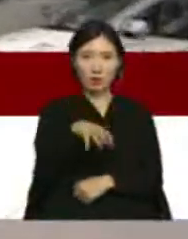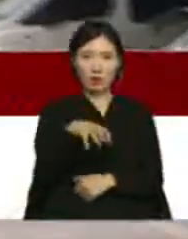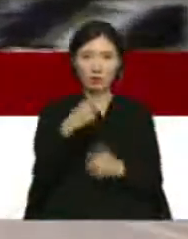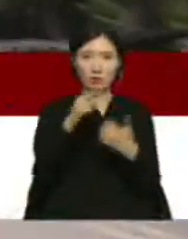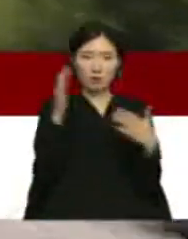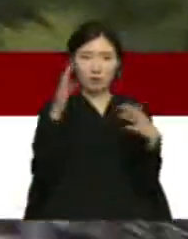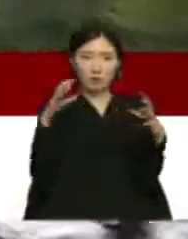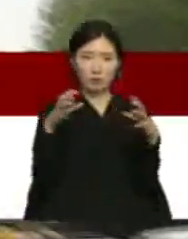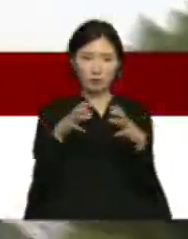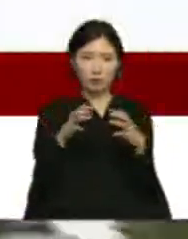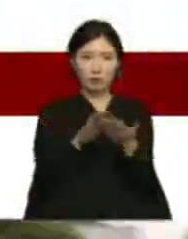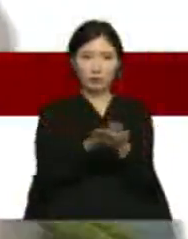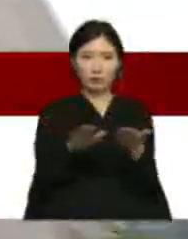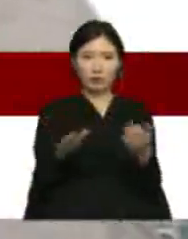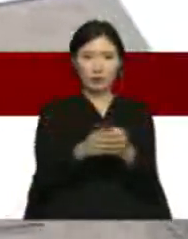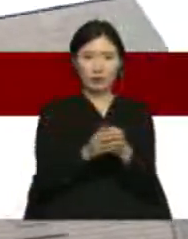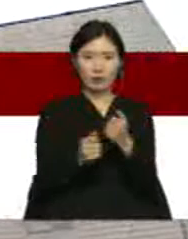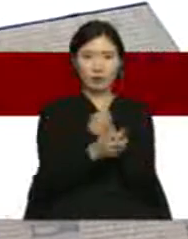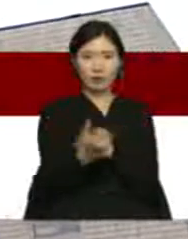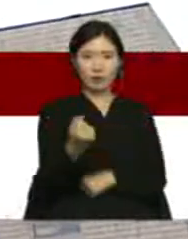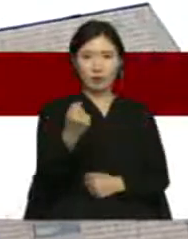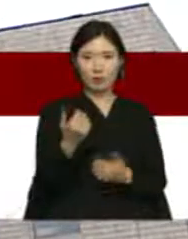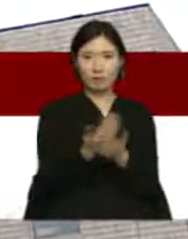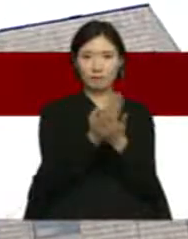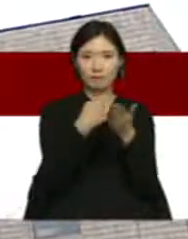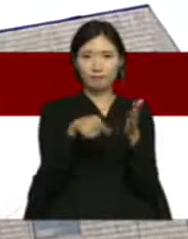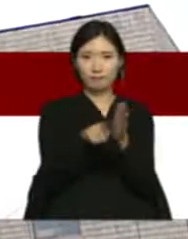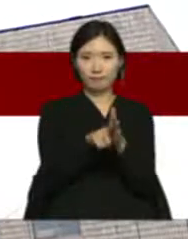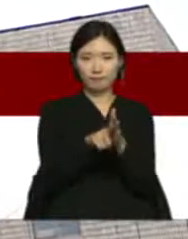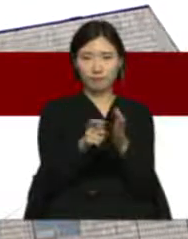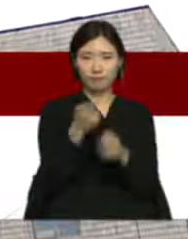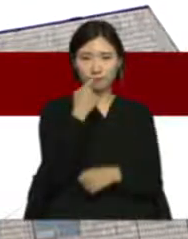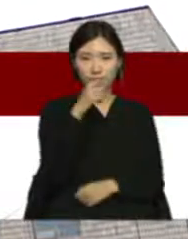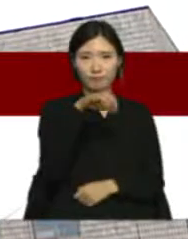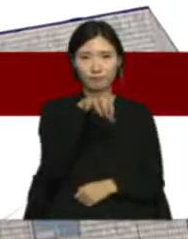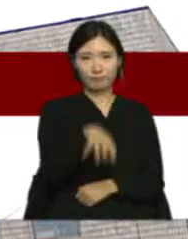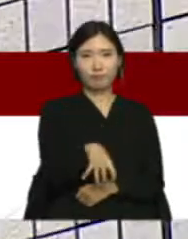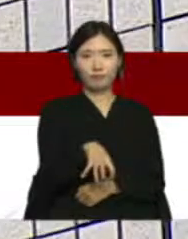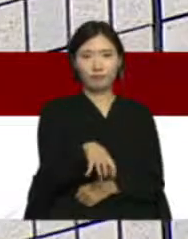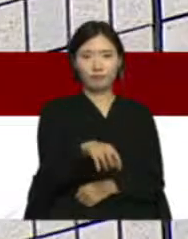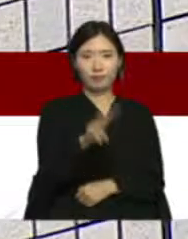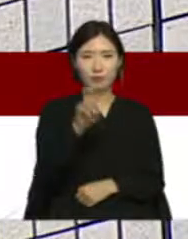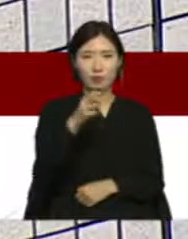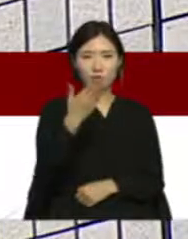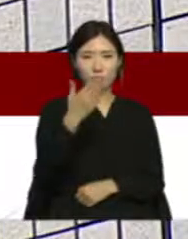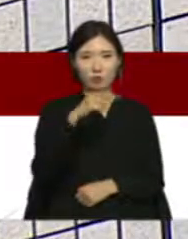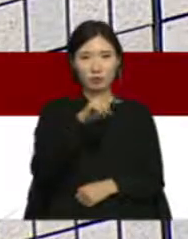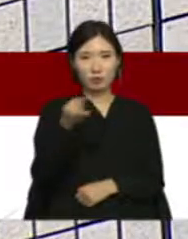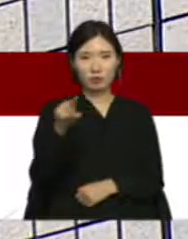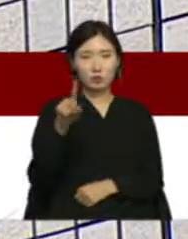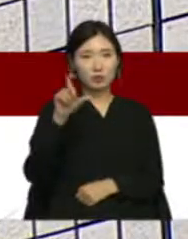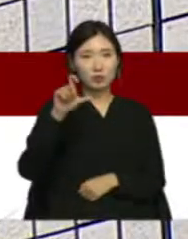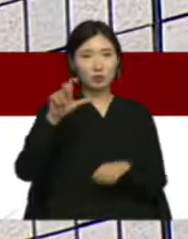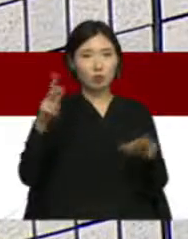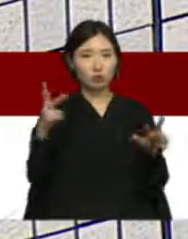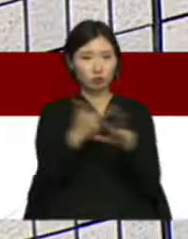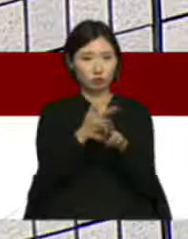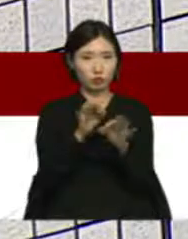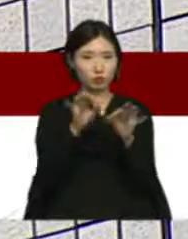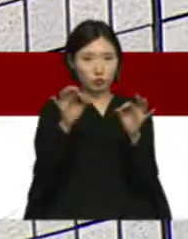지역 내 음식점 영업자들의 역량을 개발하기 위해 마련된 아카데미는 오는 29일부터 15주간